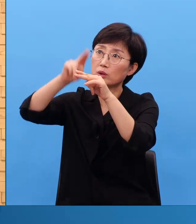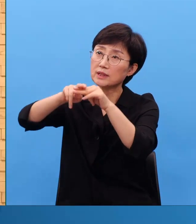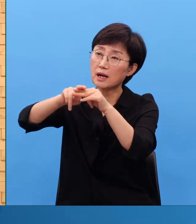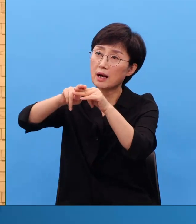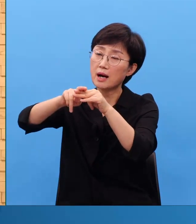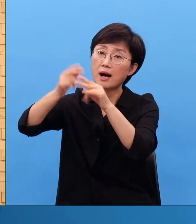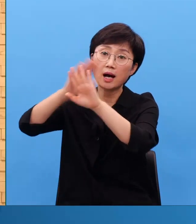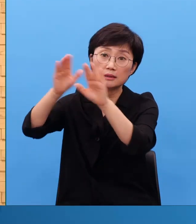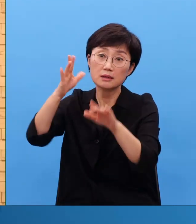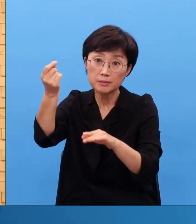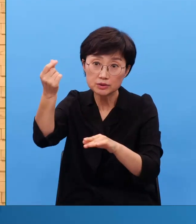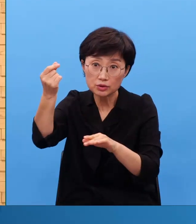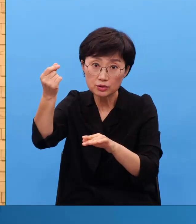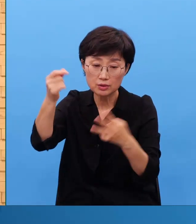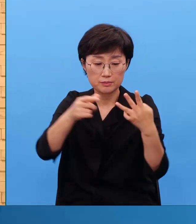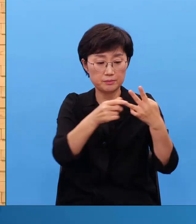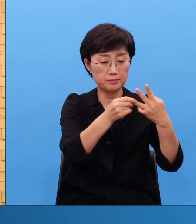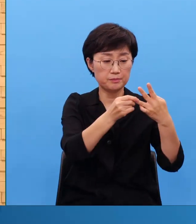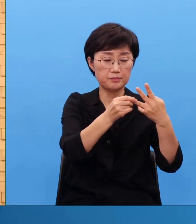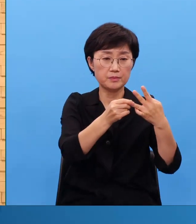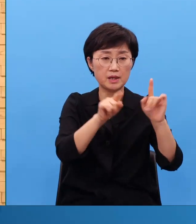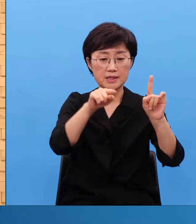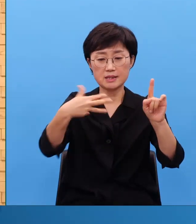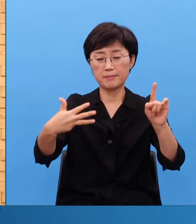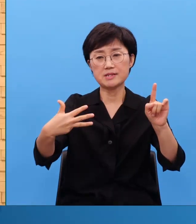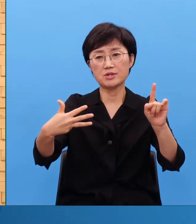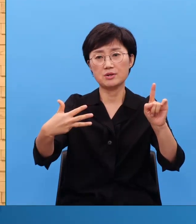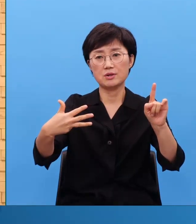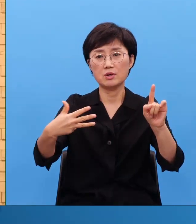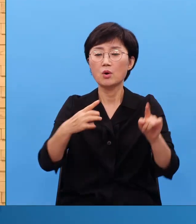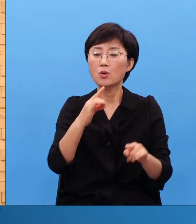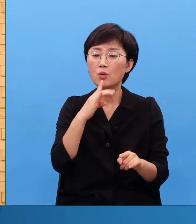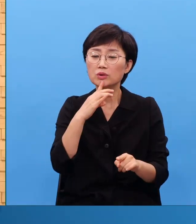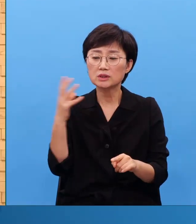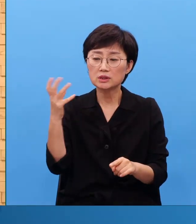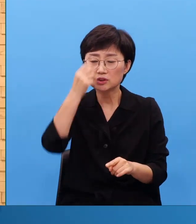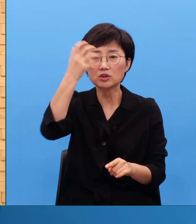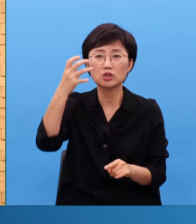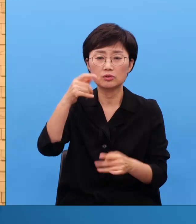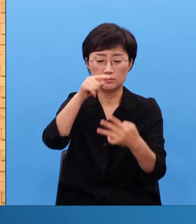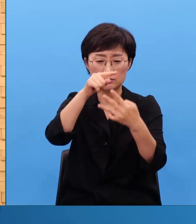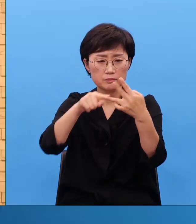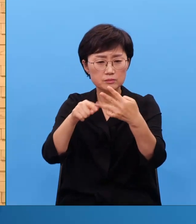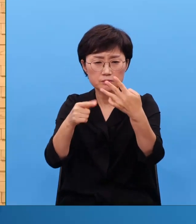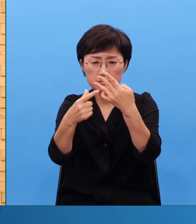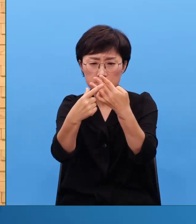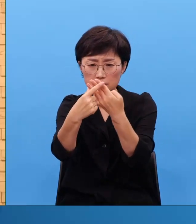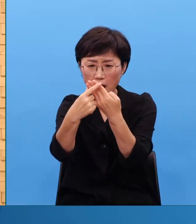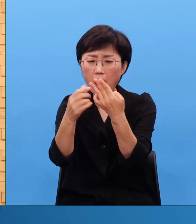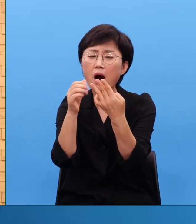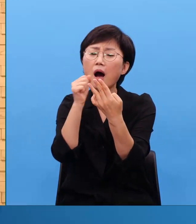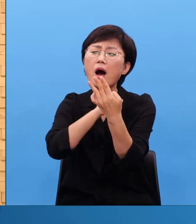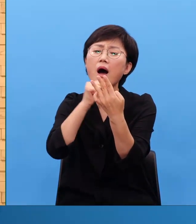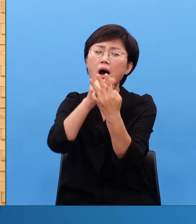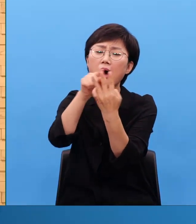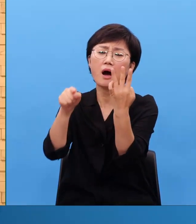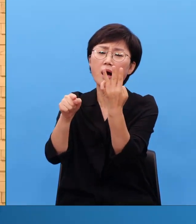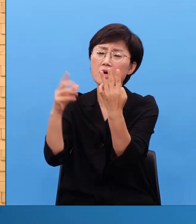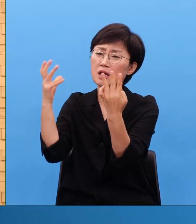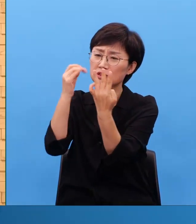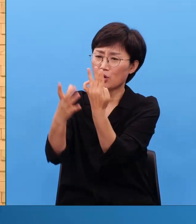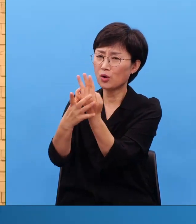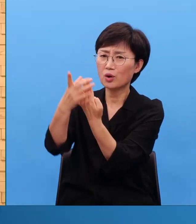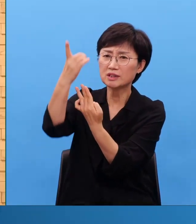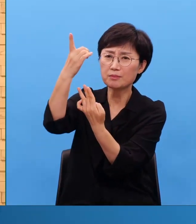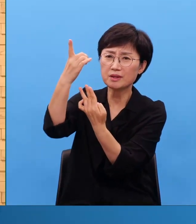God. 오직 성령. And then only the Holy Spirit. 이 속에서 벌써 성삼위 하나님 나오죠. Within these three things, we see the triune